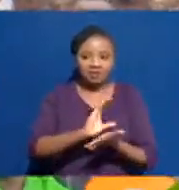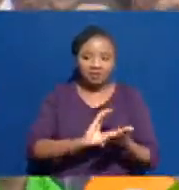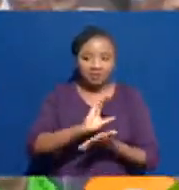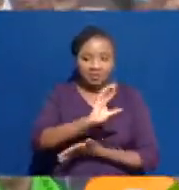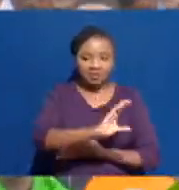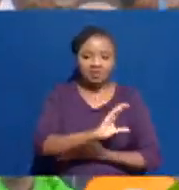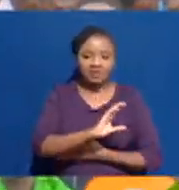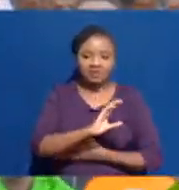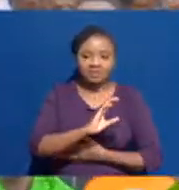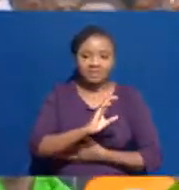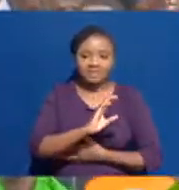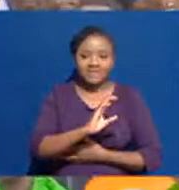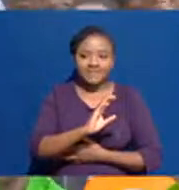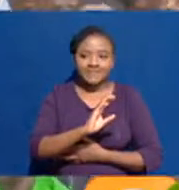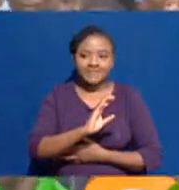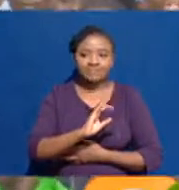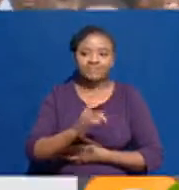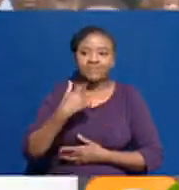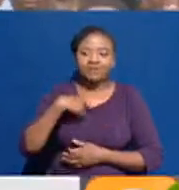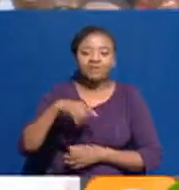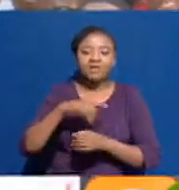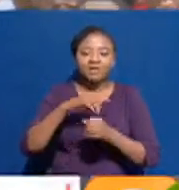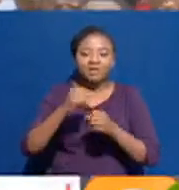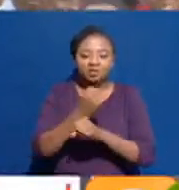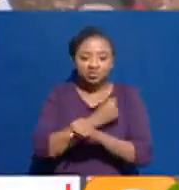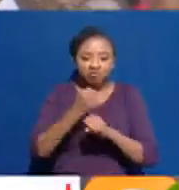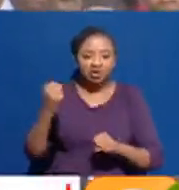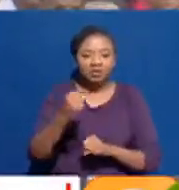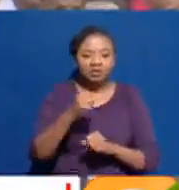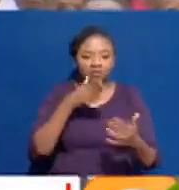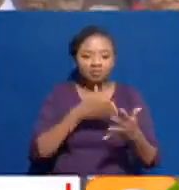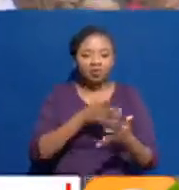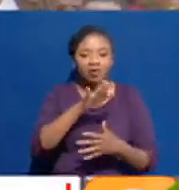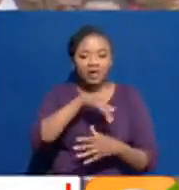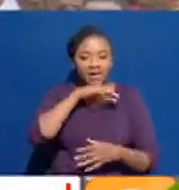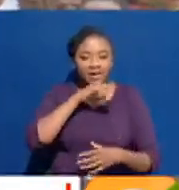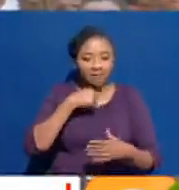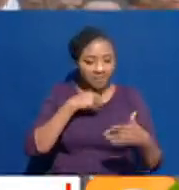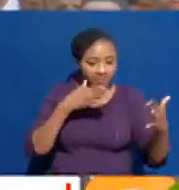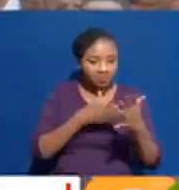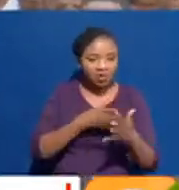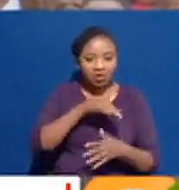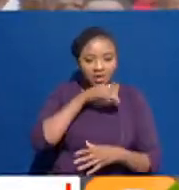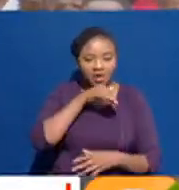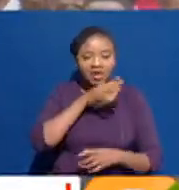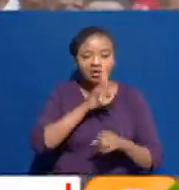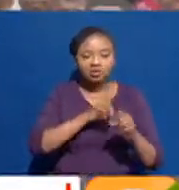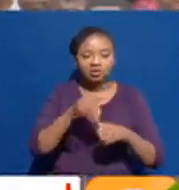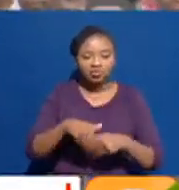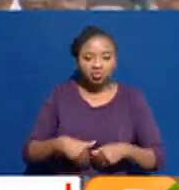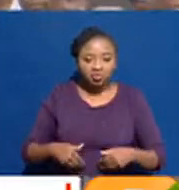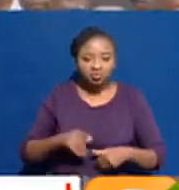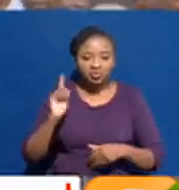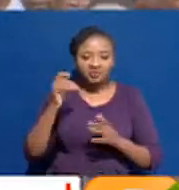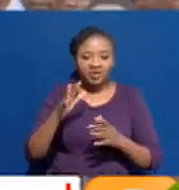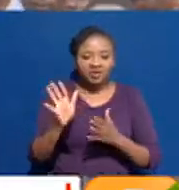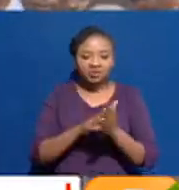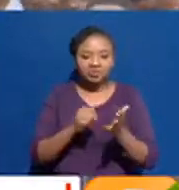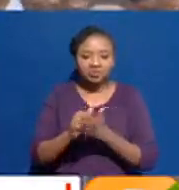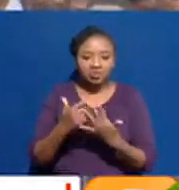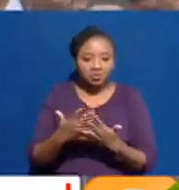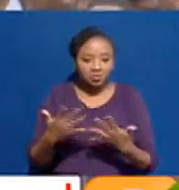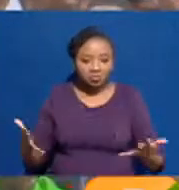ngumu, awache kuharibu mali. Na awache na vijana wa Kenya kutumia hawa kuharibu mali